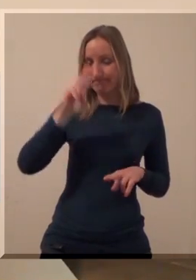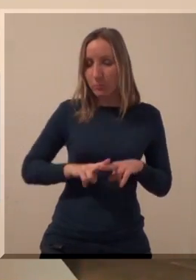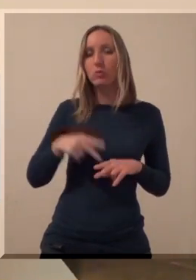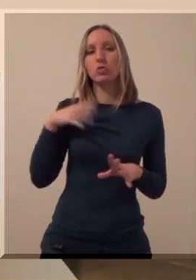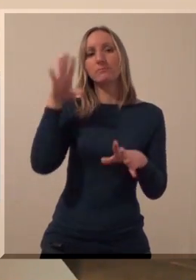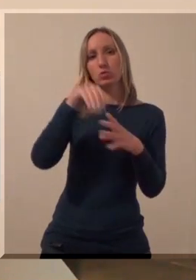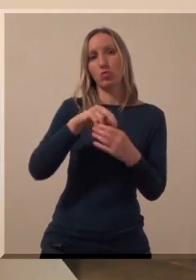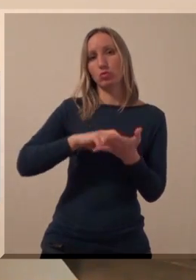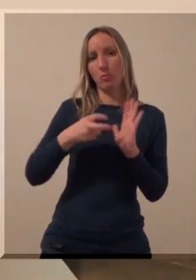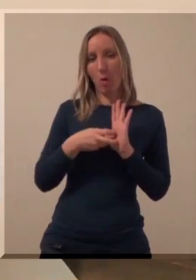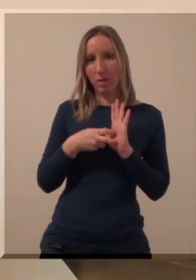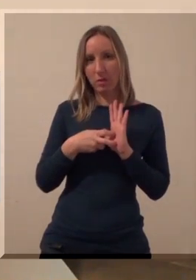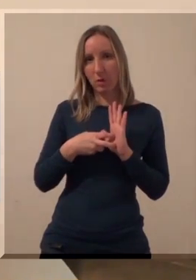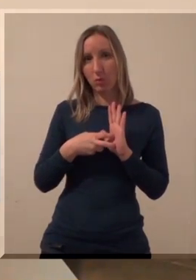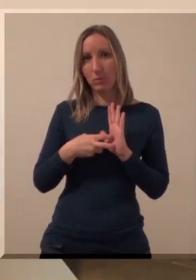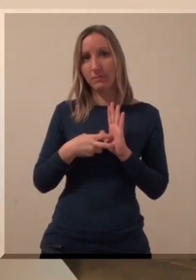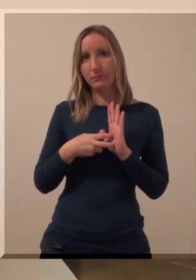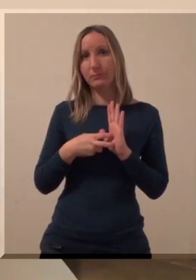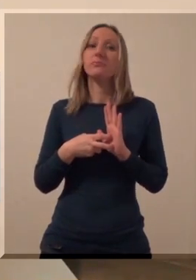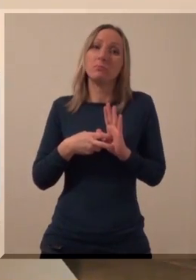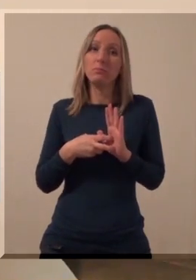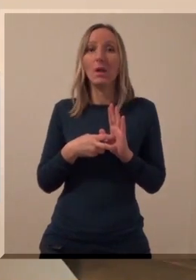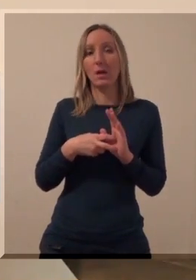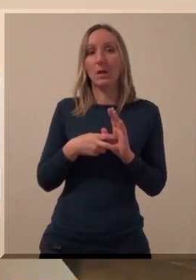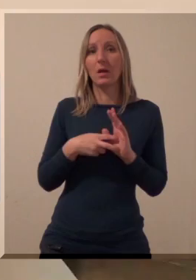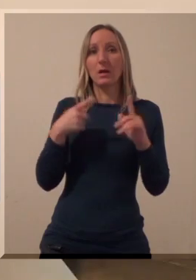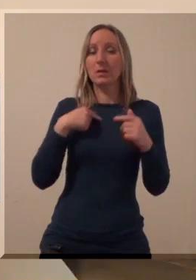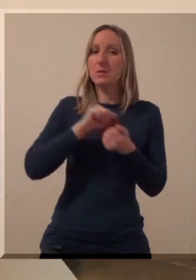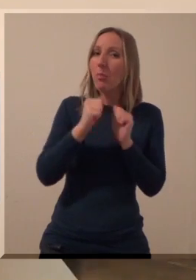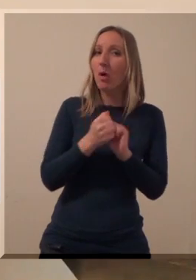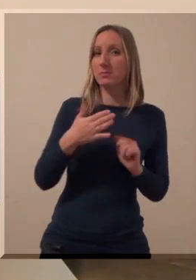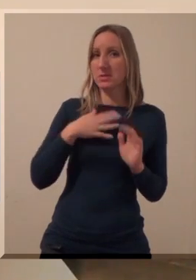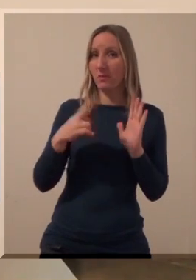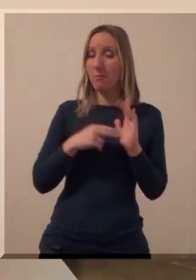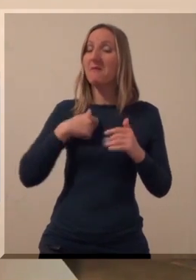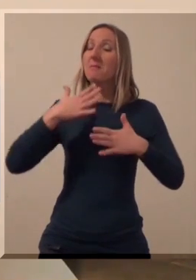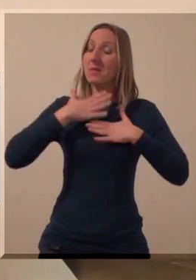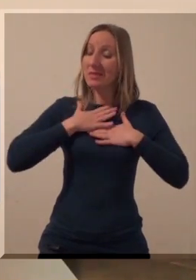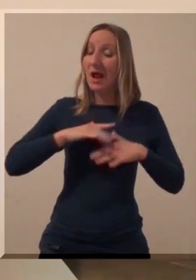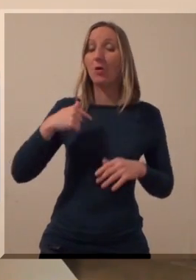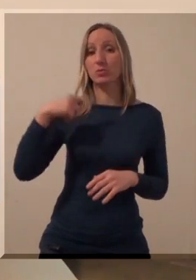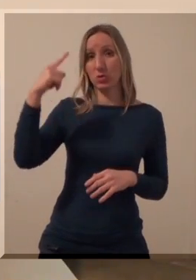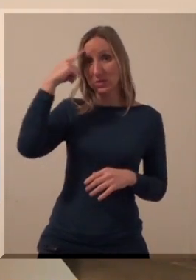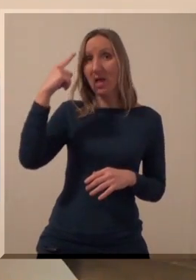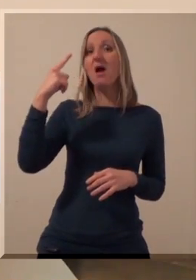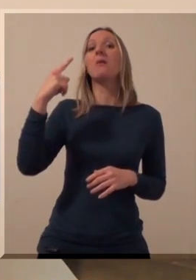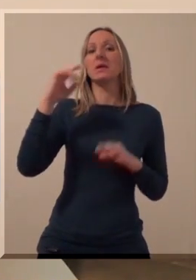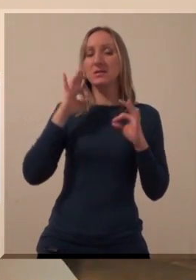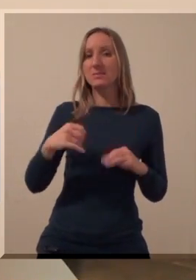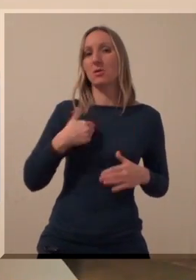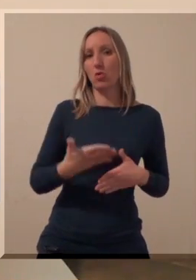u jednom trenutku odlučila da se uključim u politiku i da se negdje u zaštitu naših prava i drago mi je što znam da